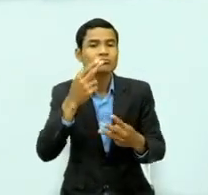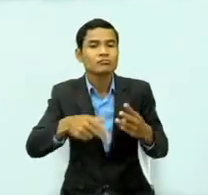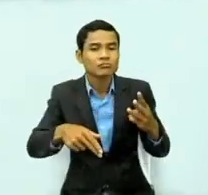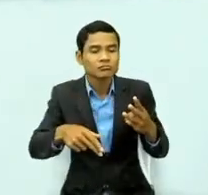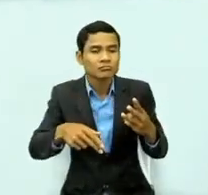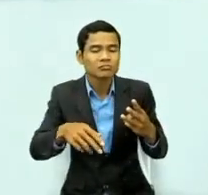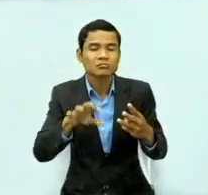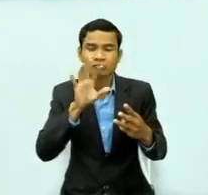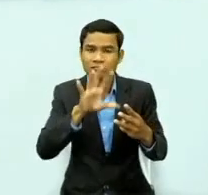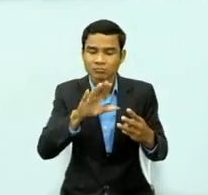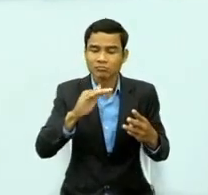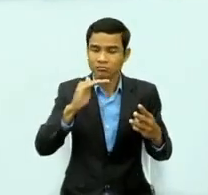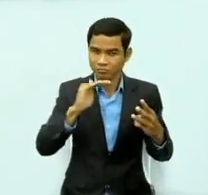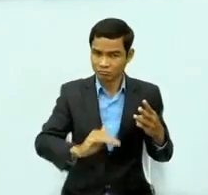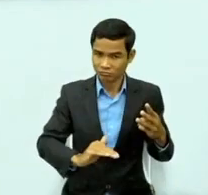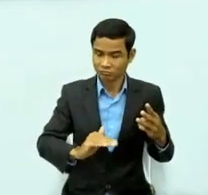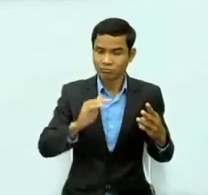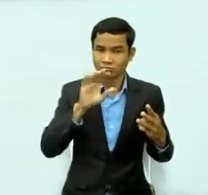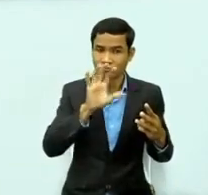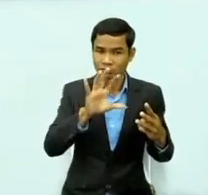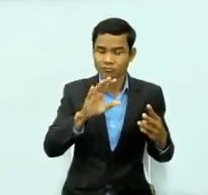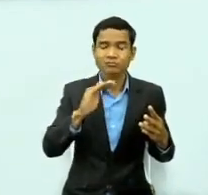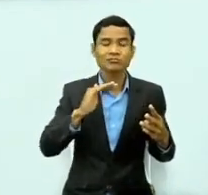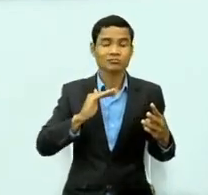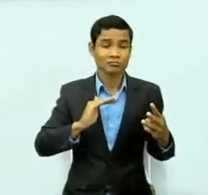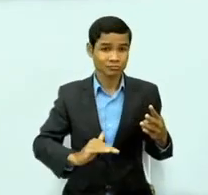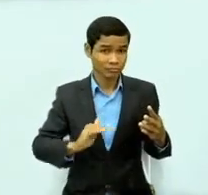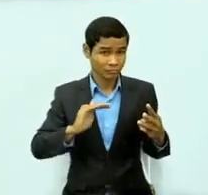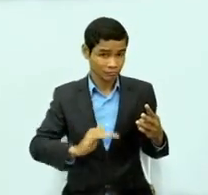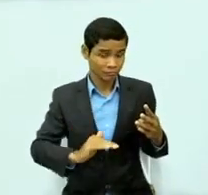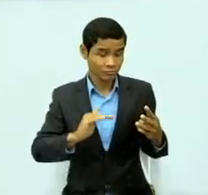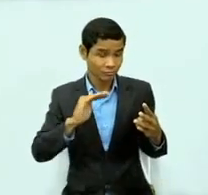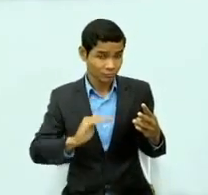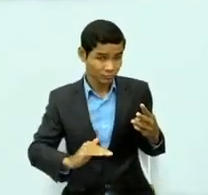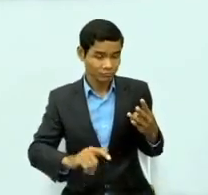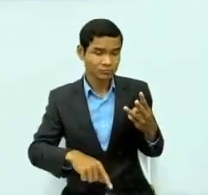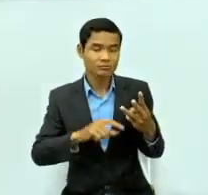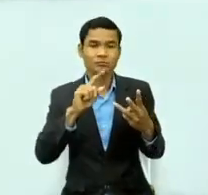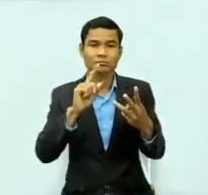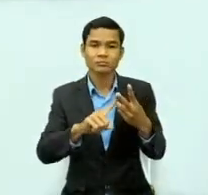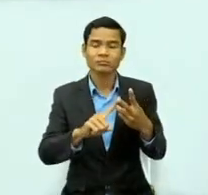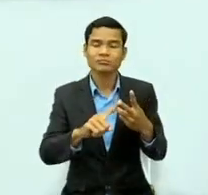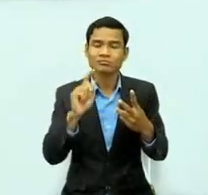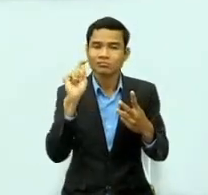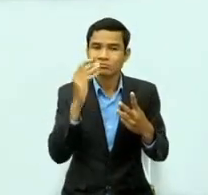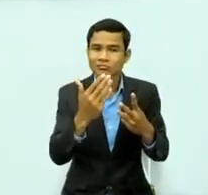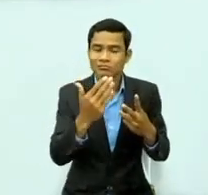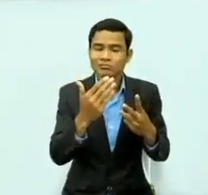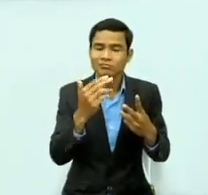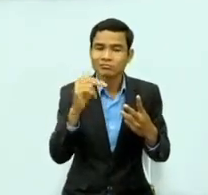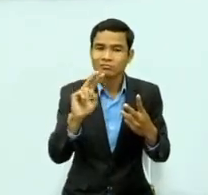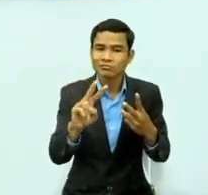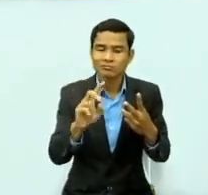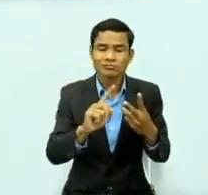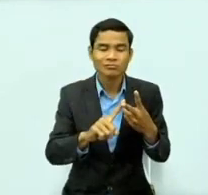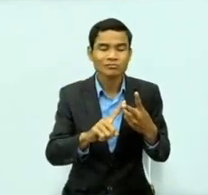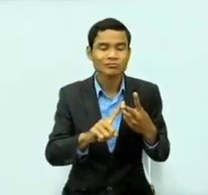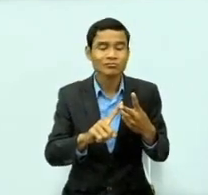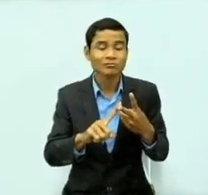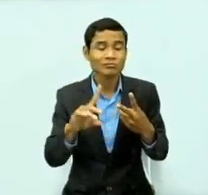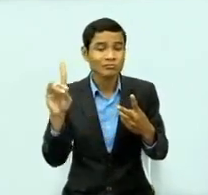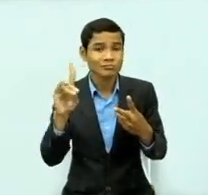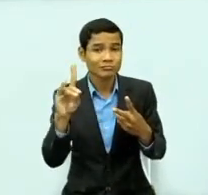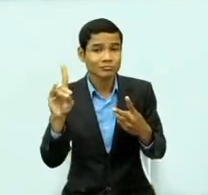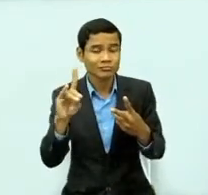គឺរូបឆ្កែតឿកូនណោះចាគឺតឿចារូបទី2រូបទី2គឺសត្វ